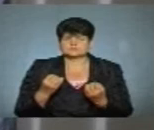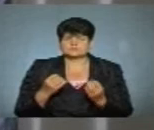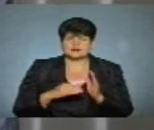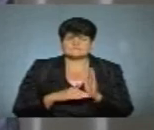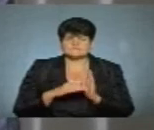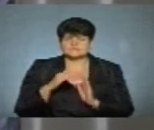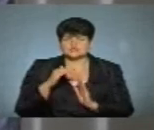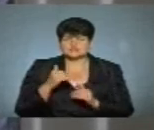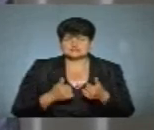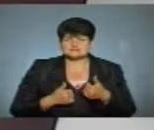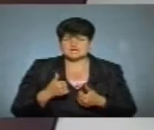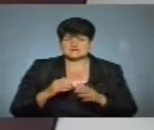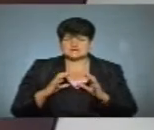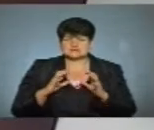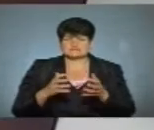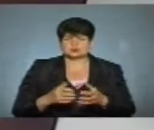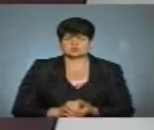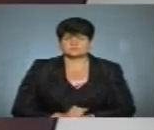найвищих змаганнях світу.